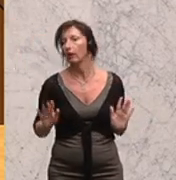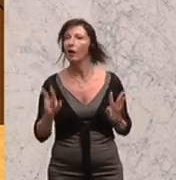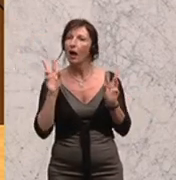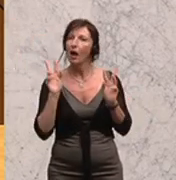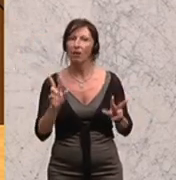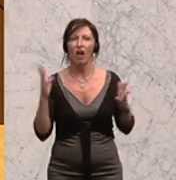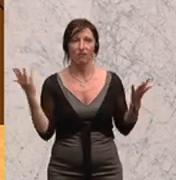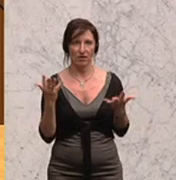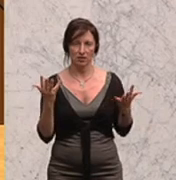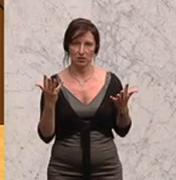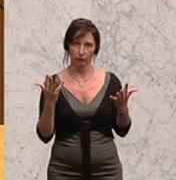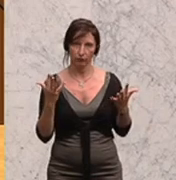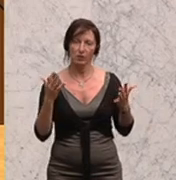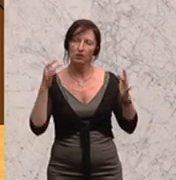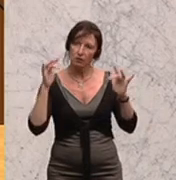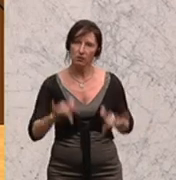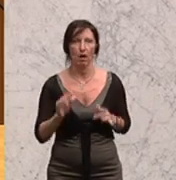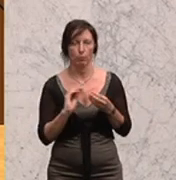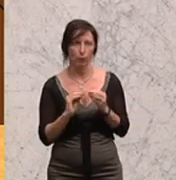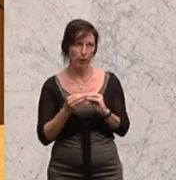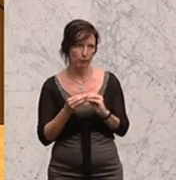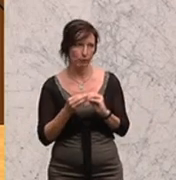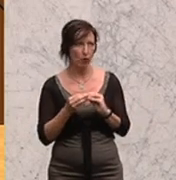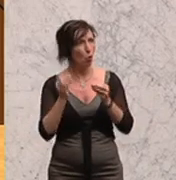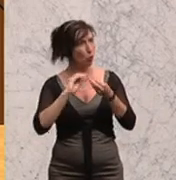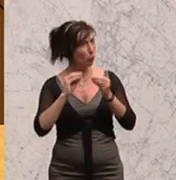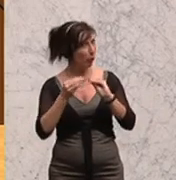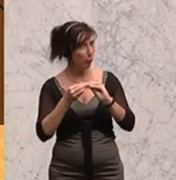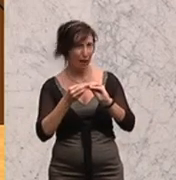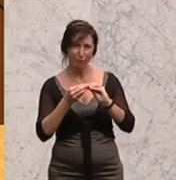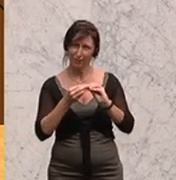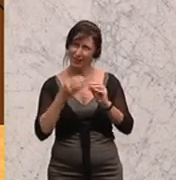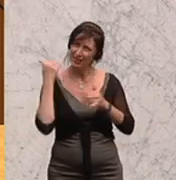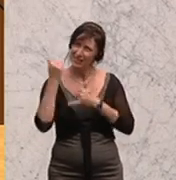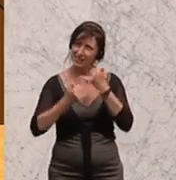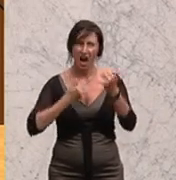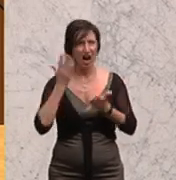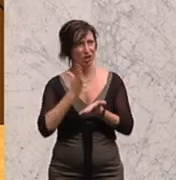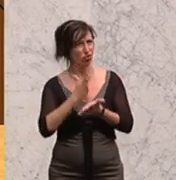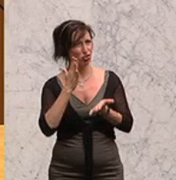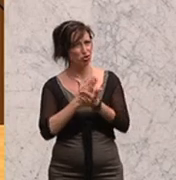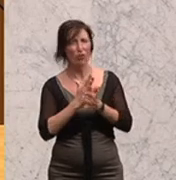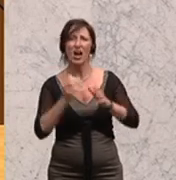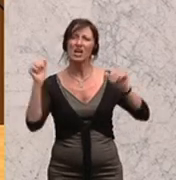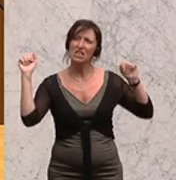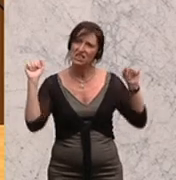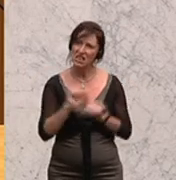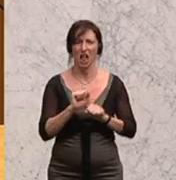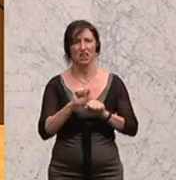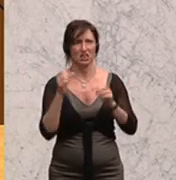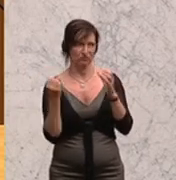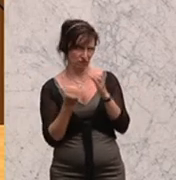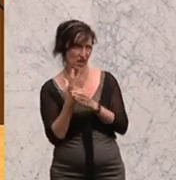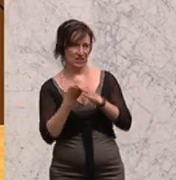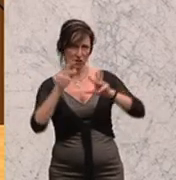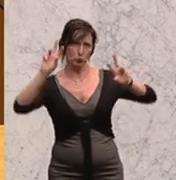ist, dass wir ein Problem haben. Und dieses Problem heißt über Jahre hinweg kalte Progression. Und diese kalte Progression